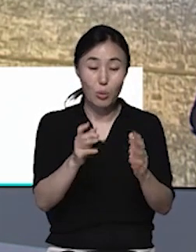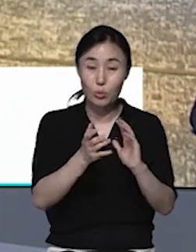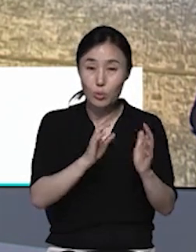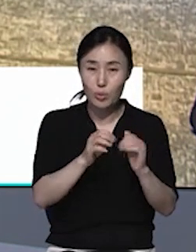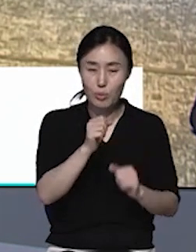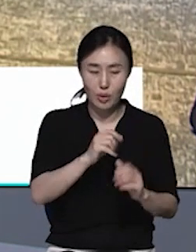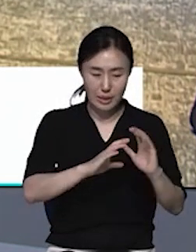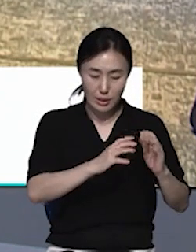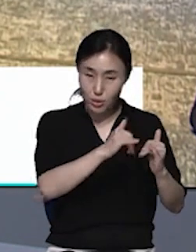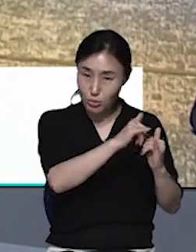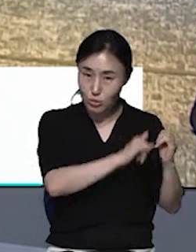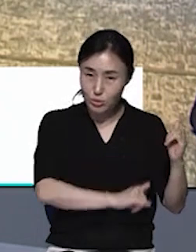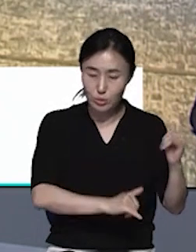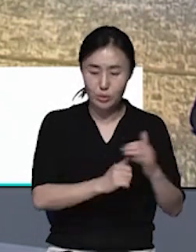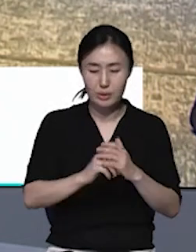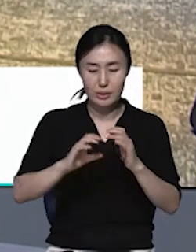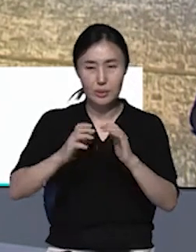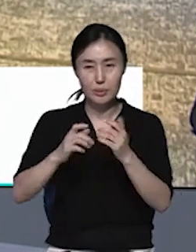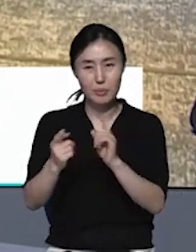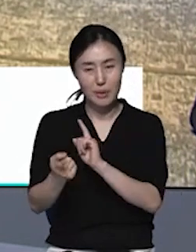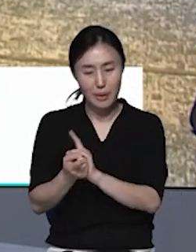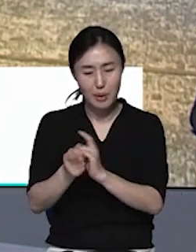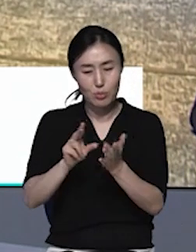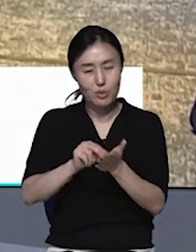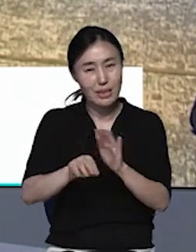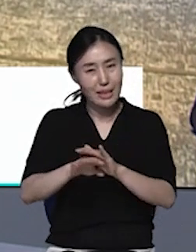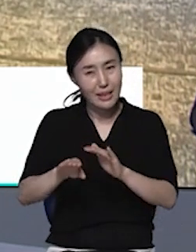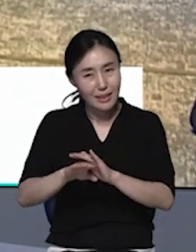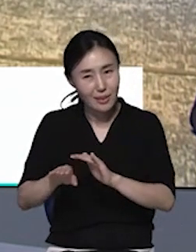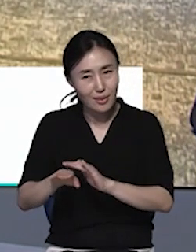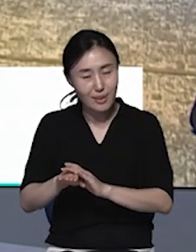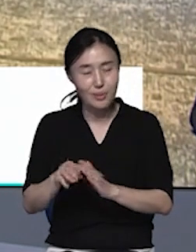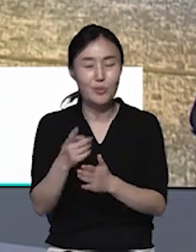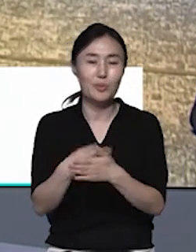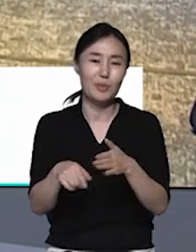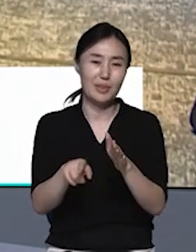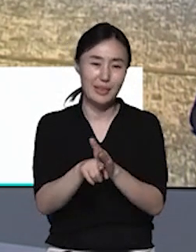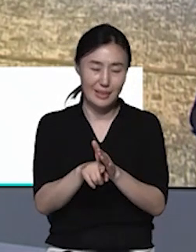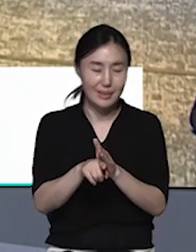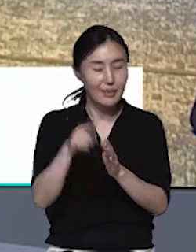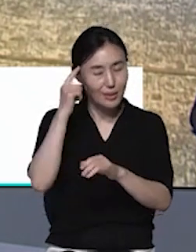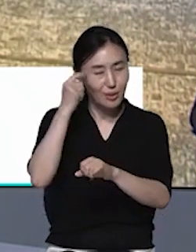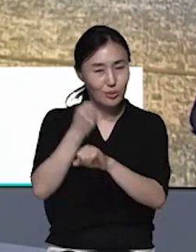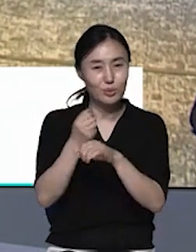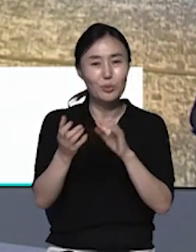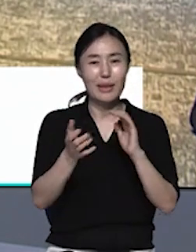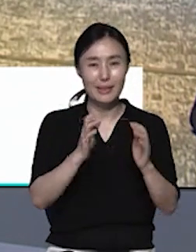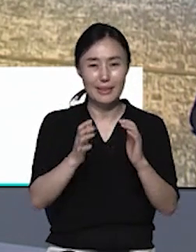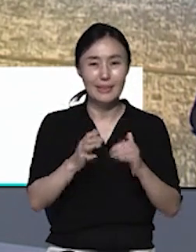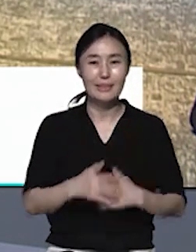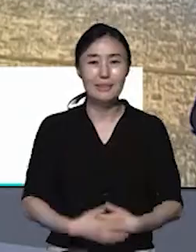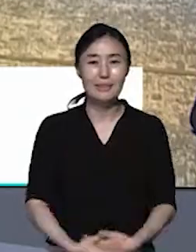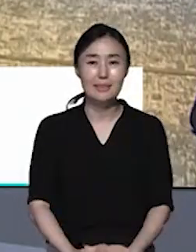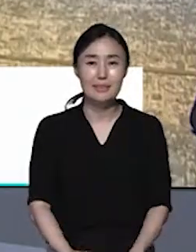인류와 지구가 당면한 위기에 대한 해법을 모색하는 내용으로 채워졌습니다. 고익수 기자가 보도합니다.